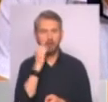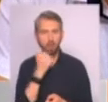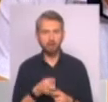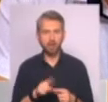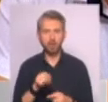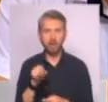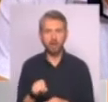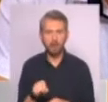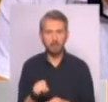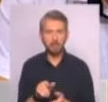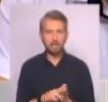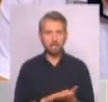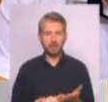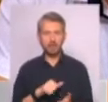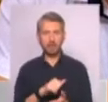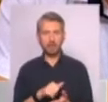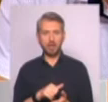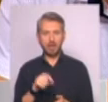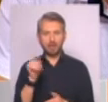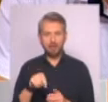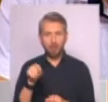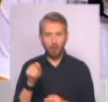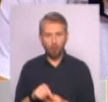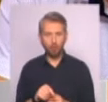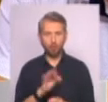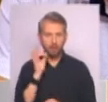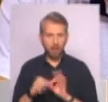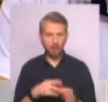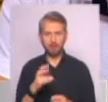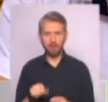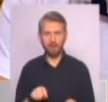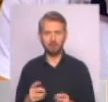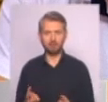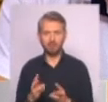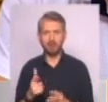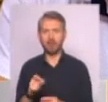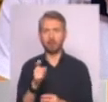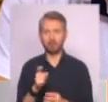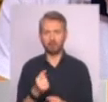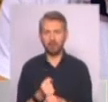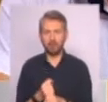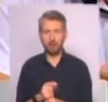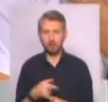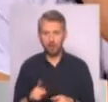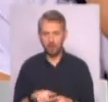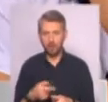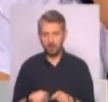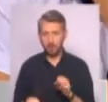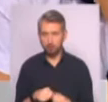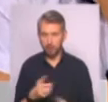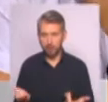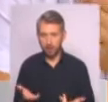там, извините, самогонку целый день на газу гонит или еще, что это же нарушение